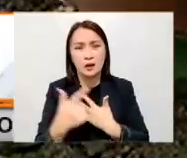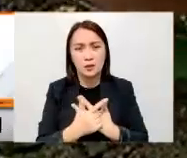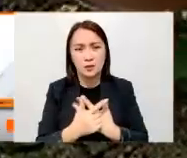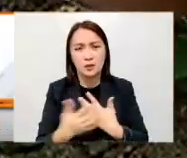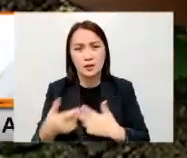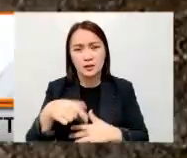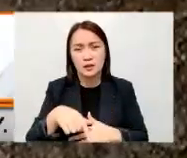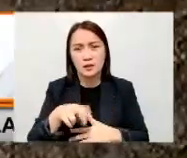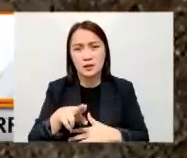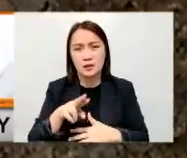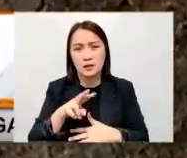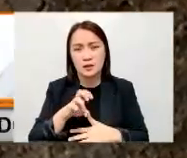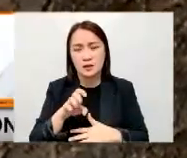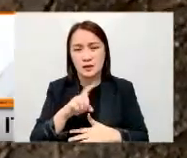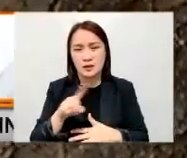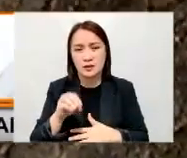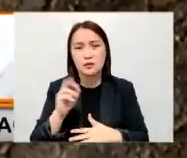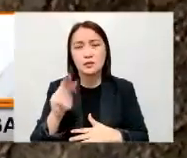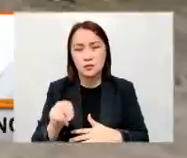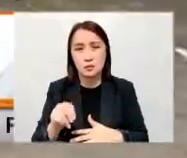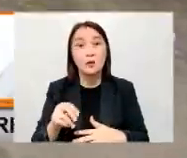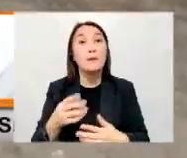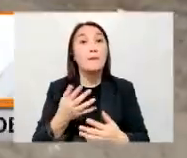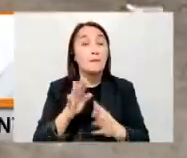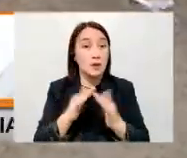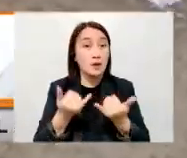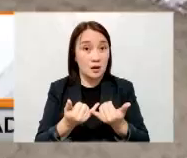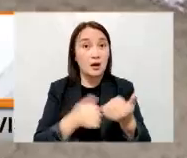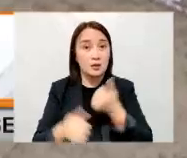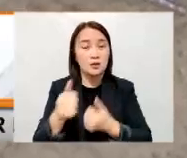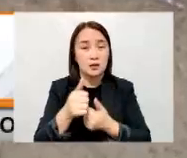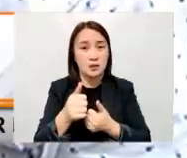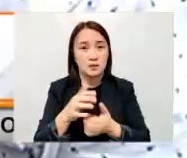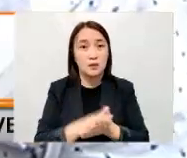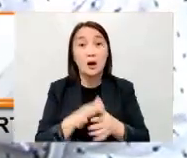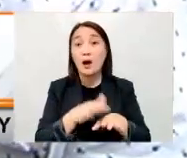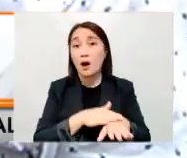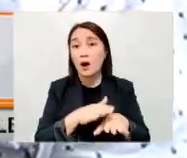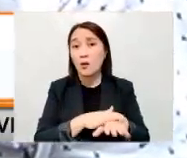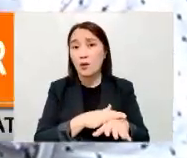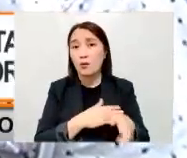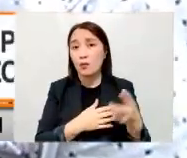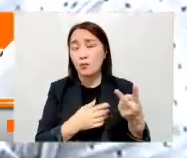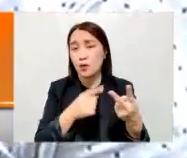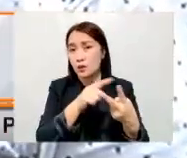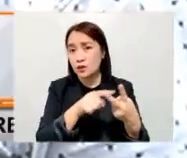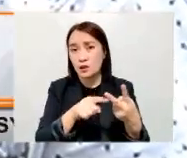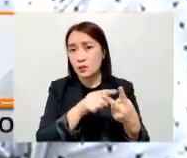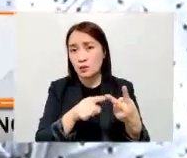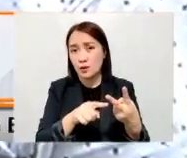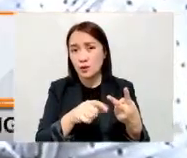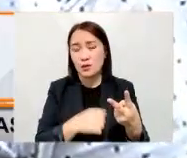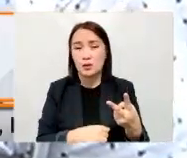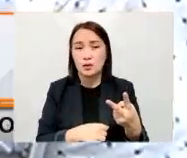ang kapitan ng kanilang barangay na naniniwalang malinis ang intensyon ng dalawa. Nakakaawa ho yung mababasher nila ng gano'n,